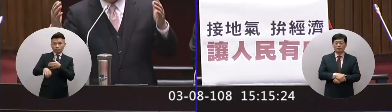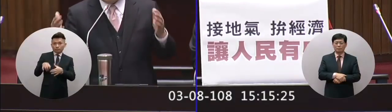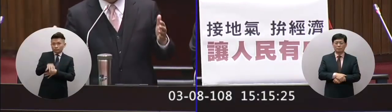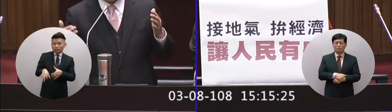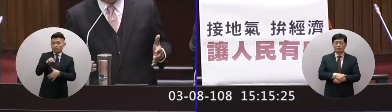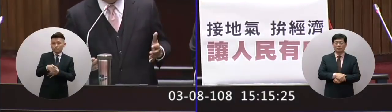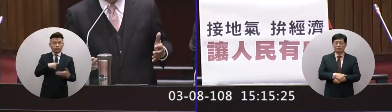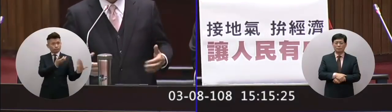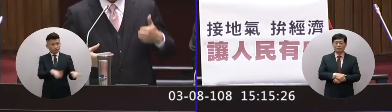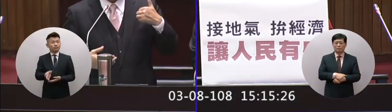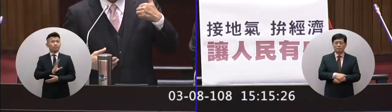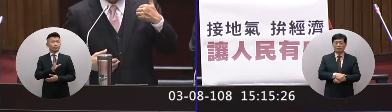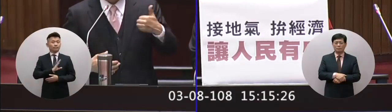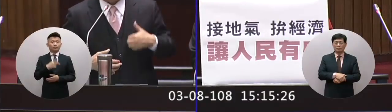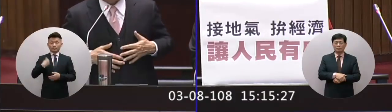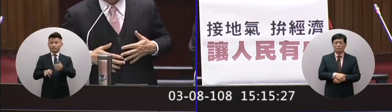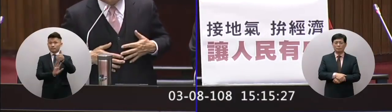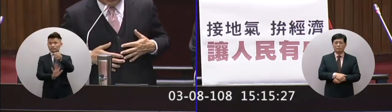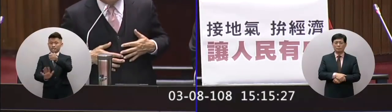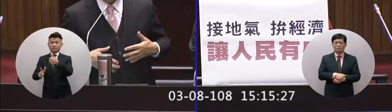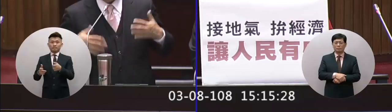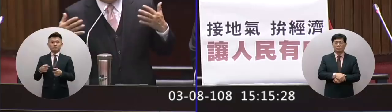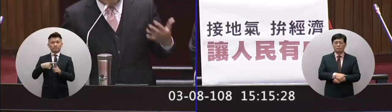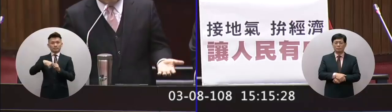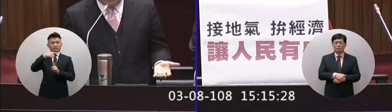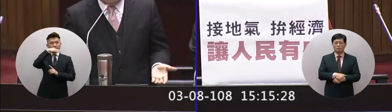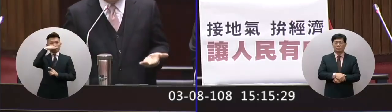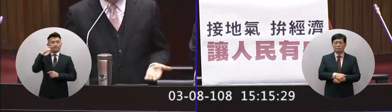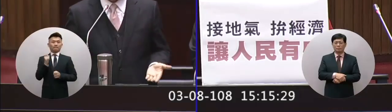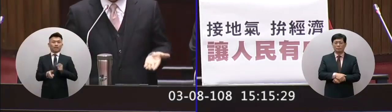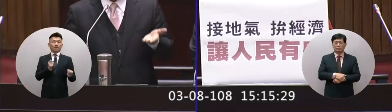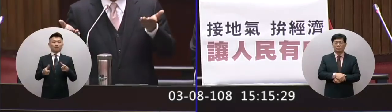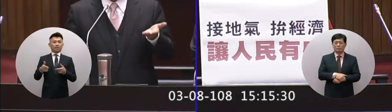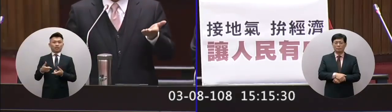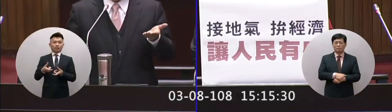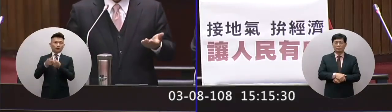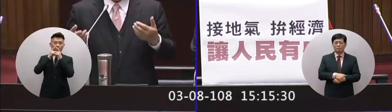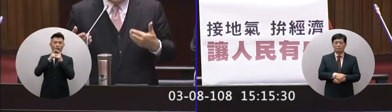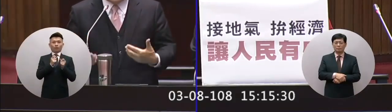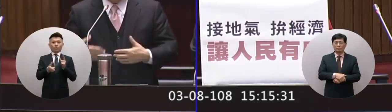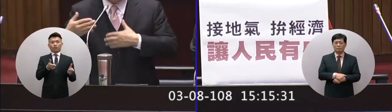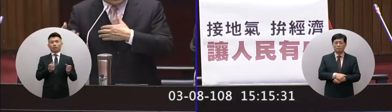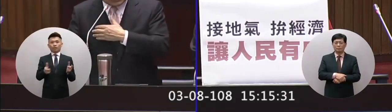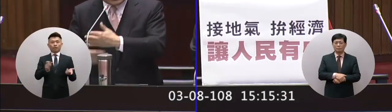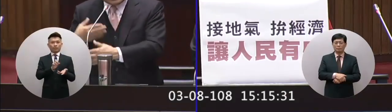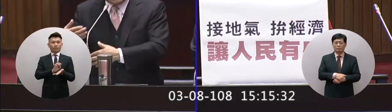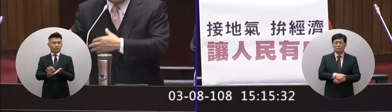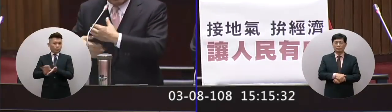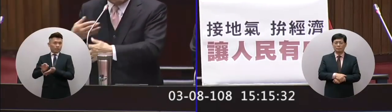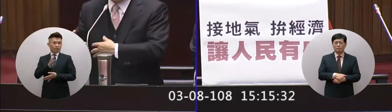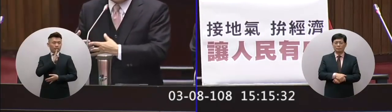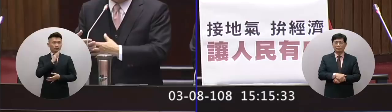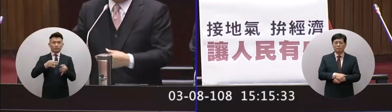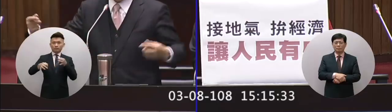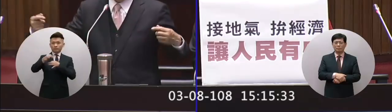产业从业的干部都是高消费族群，那他们回来也带动消费，其实这个经